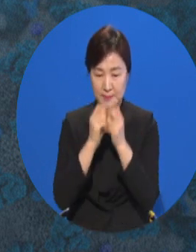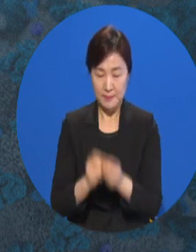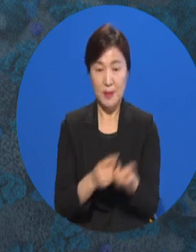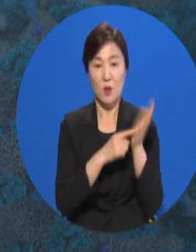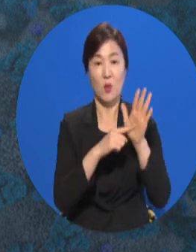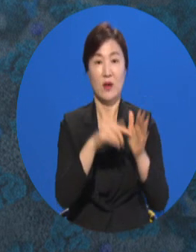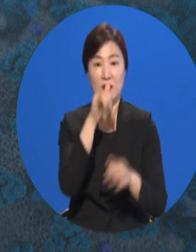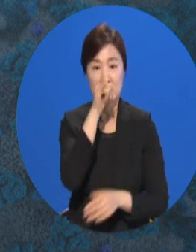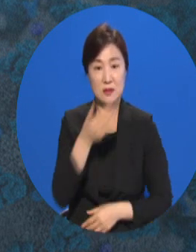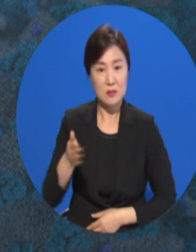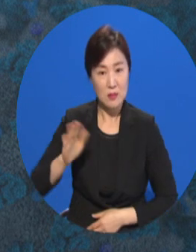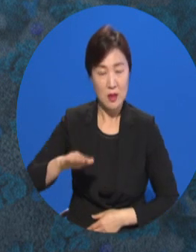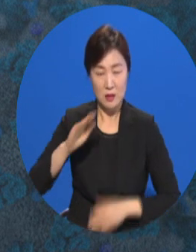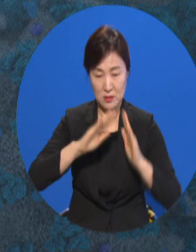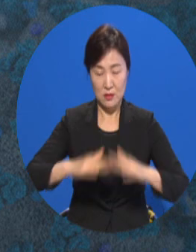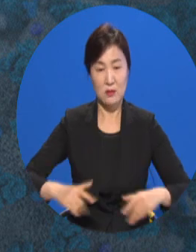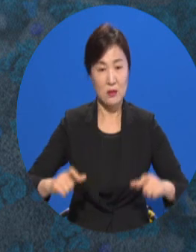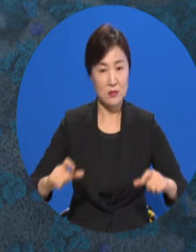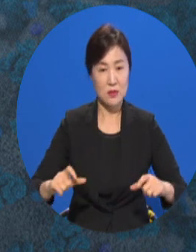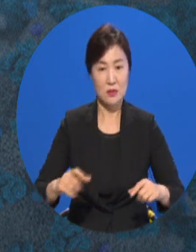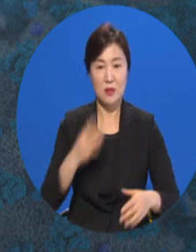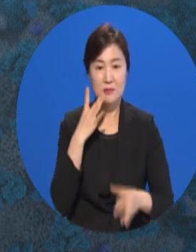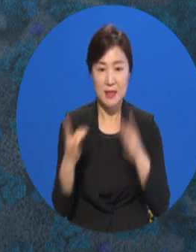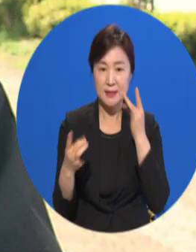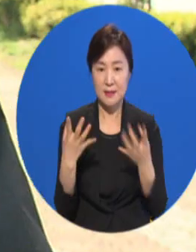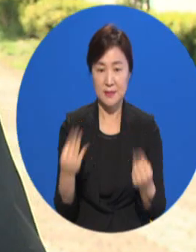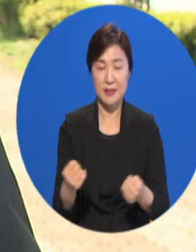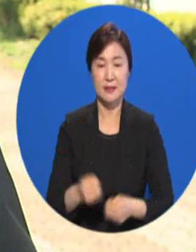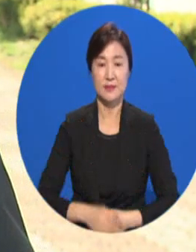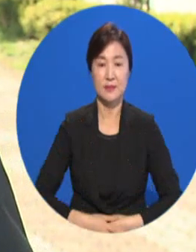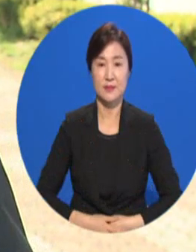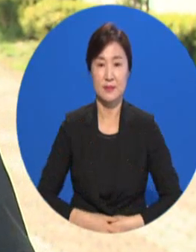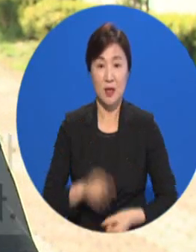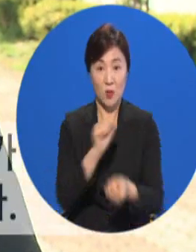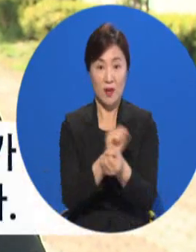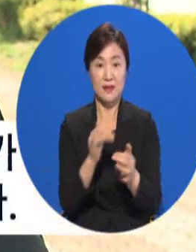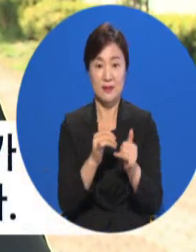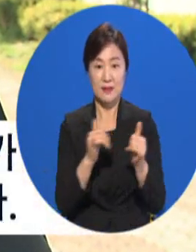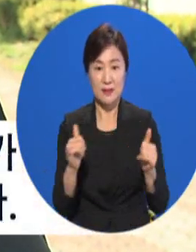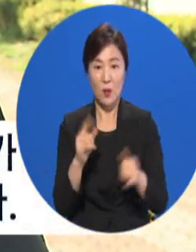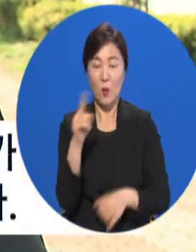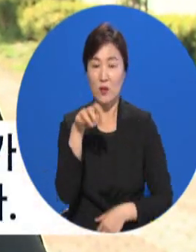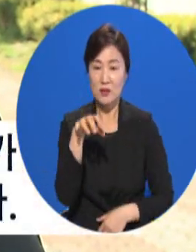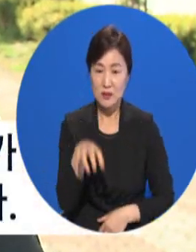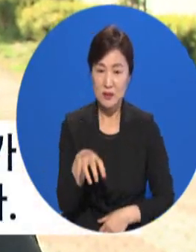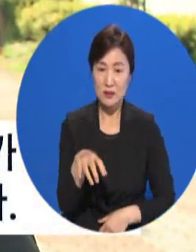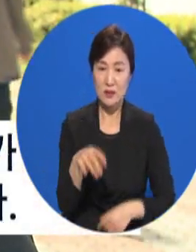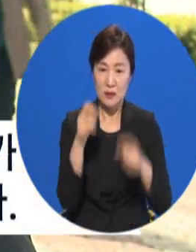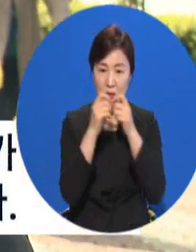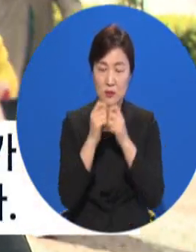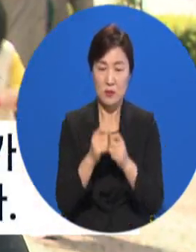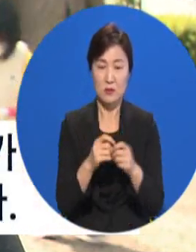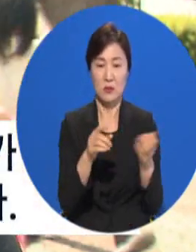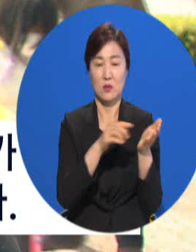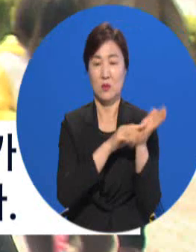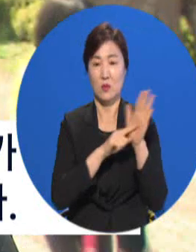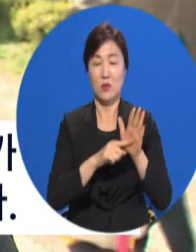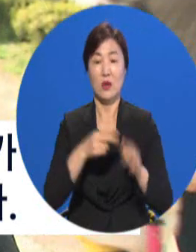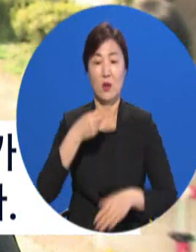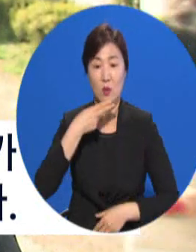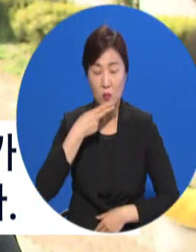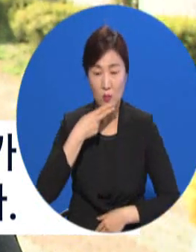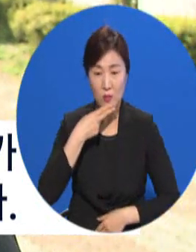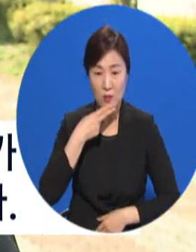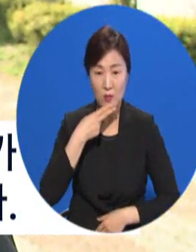반면 전라남도는 이 같은 내용이 빠져 있습니다. 확진자가 어디를 갔다 온 거 공개를 하지 않으면 그 예를